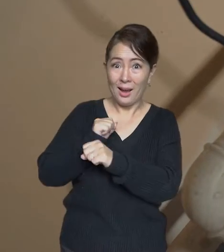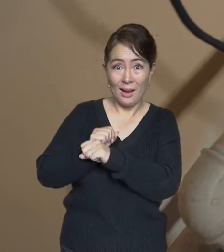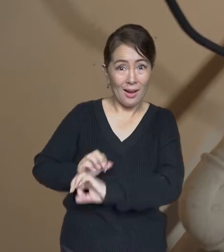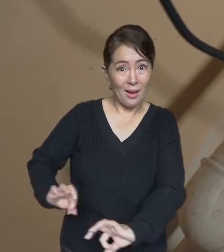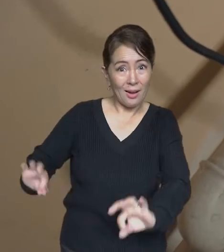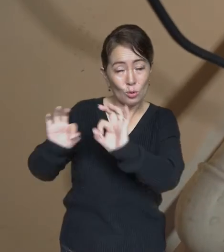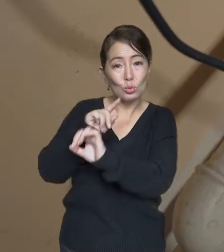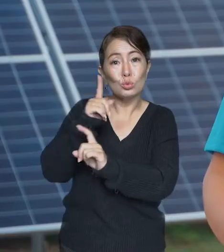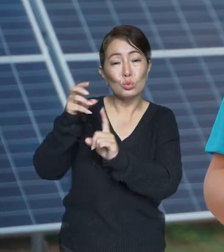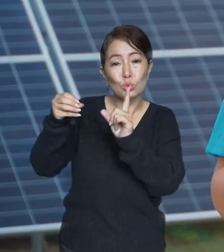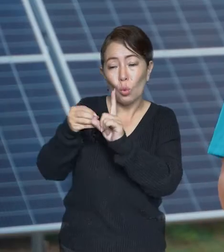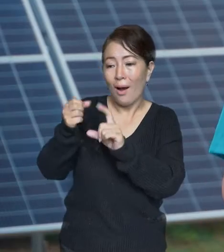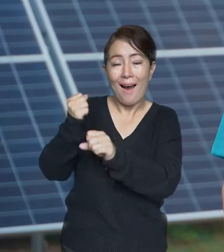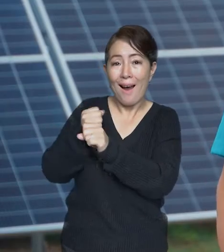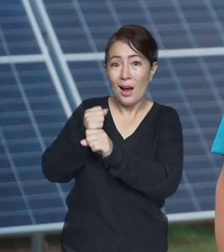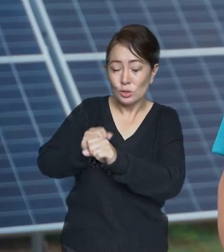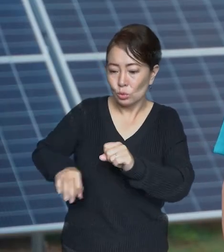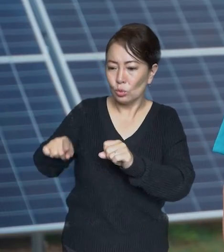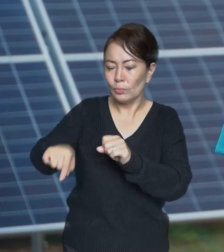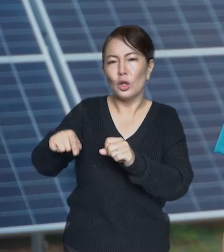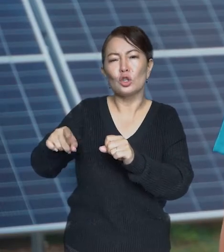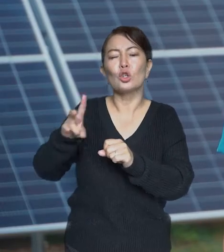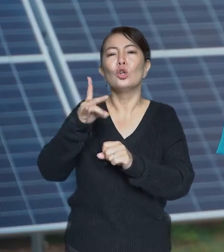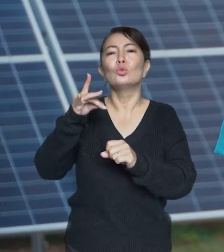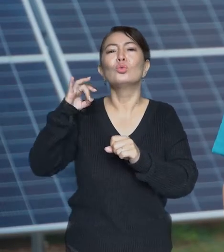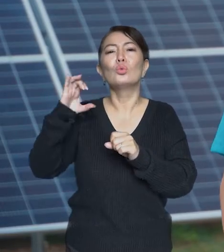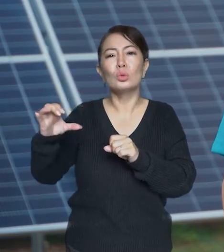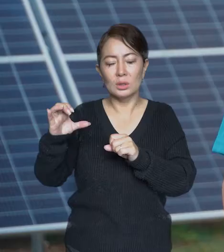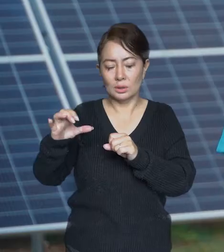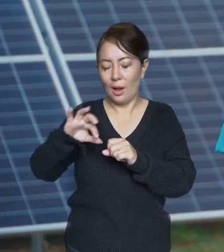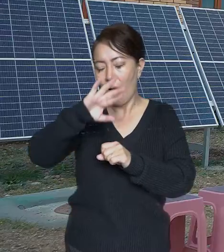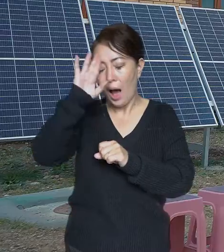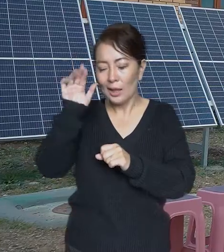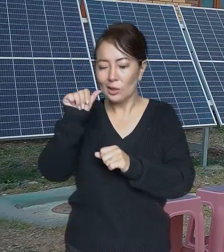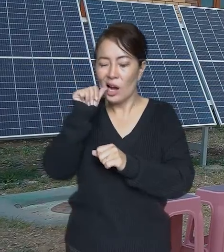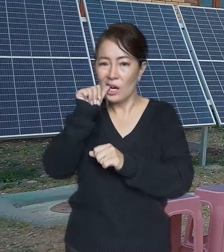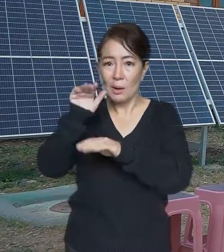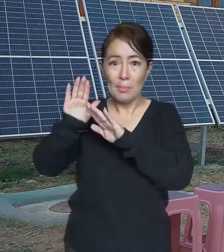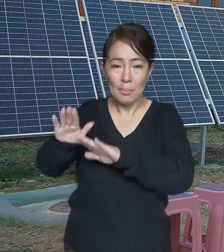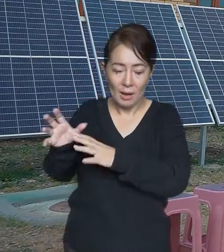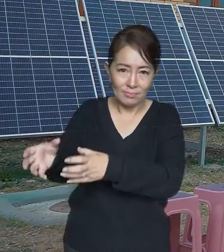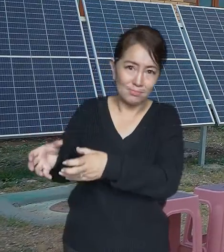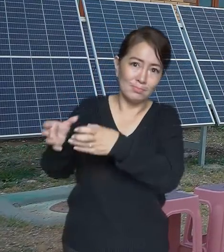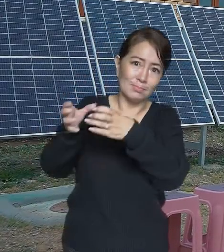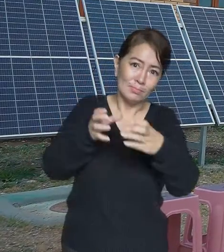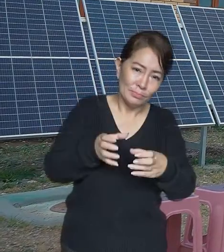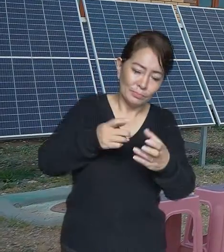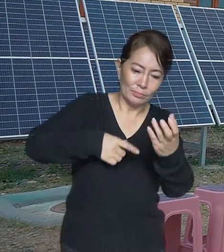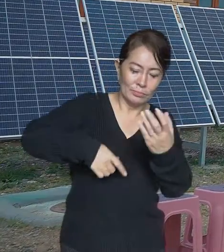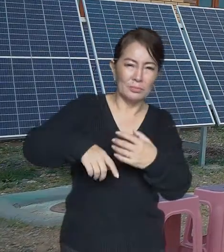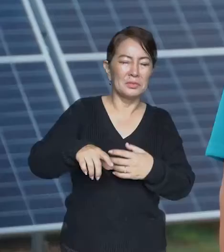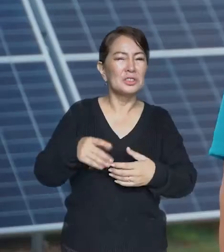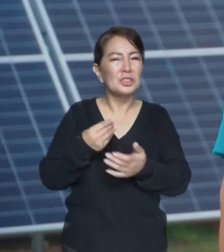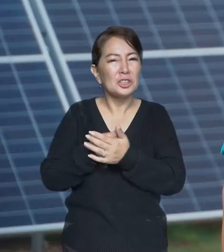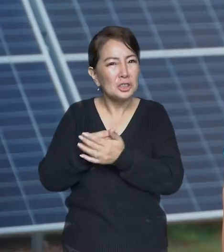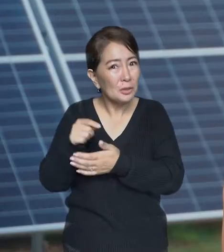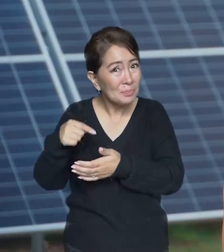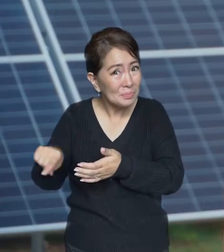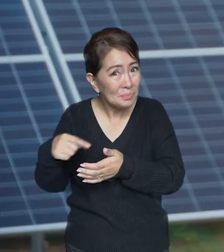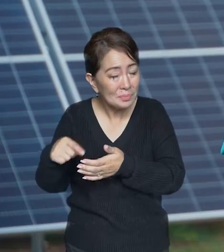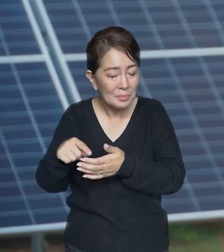улмаар одоо яг шатаж байгаа тэр нүүрсийг яг халуун цогтой хэвээр нь зөөвөрлөх ийм